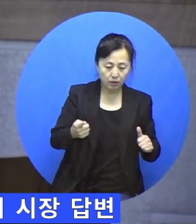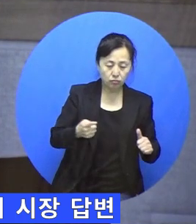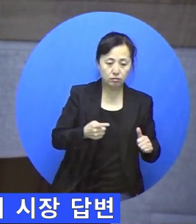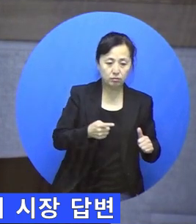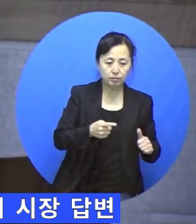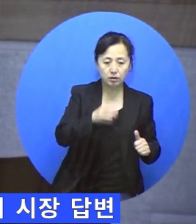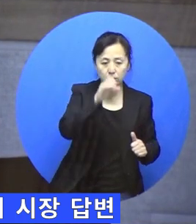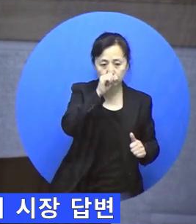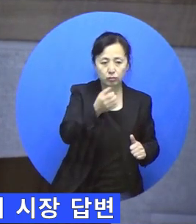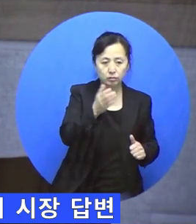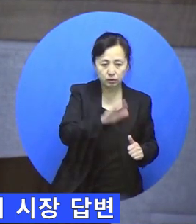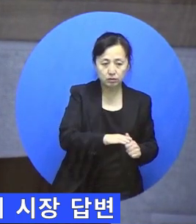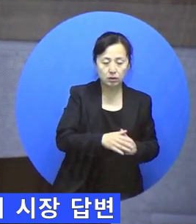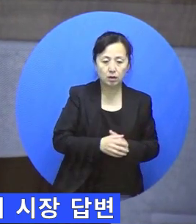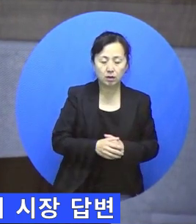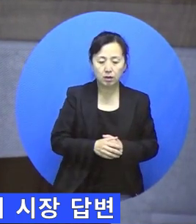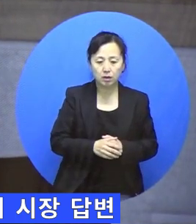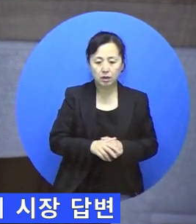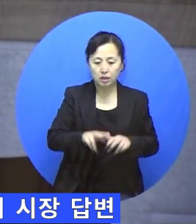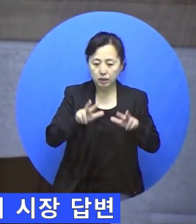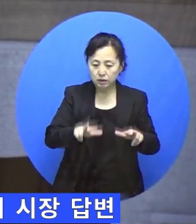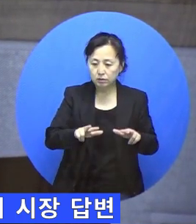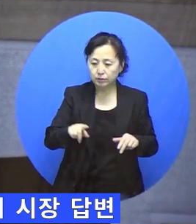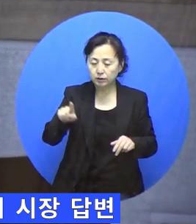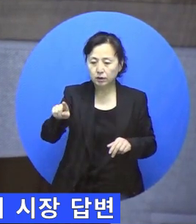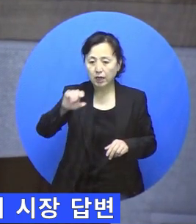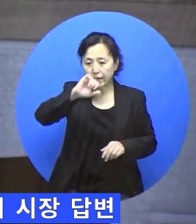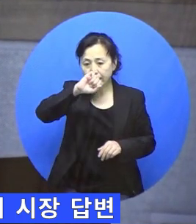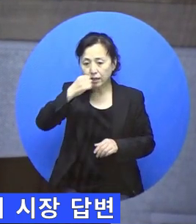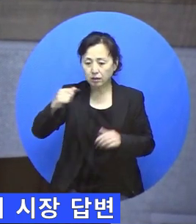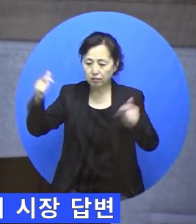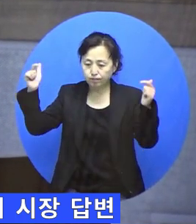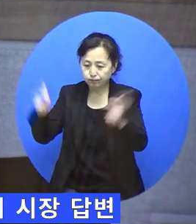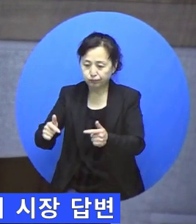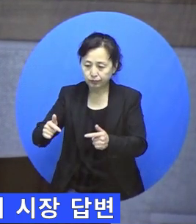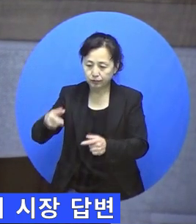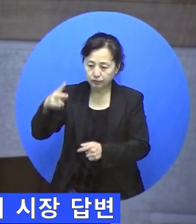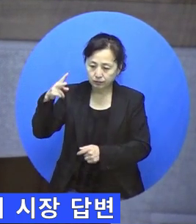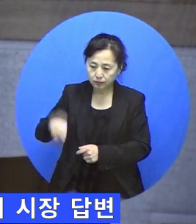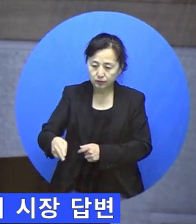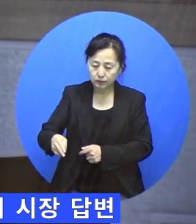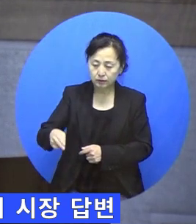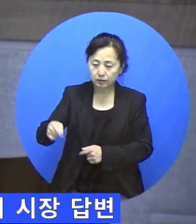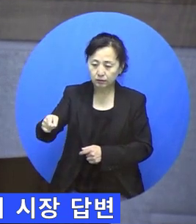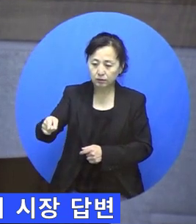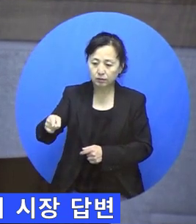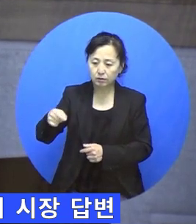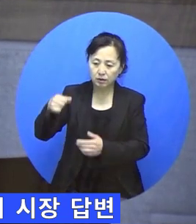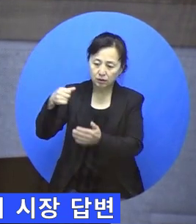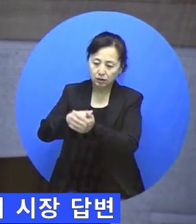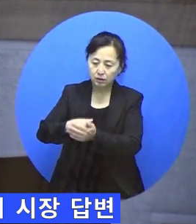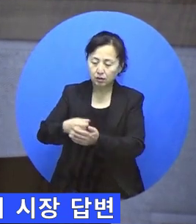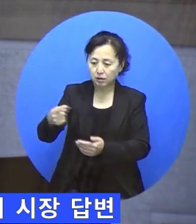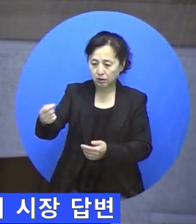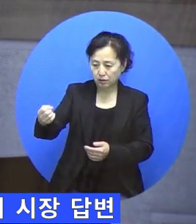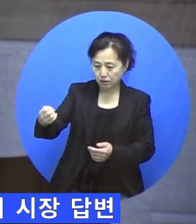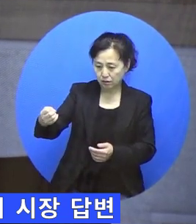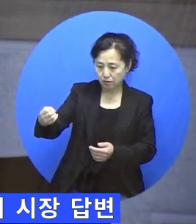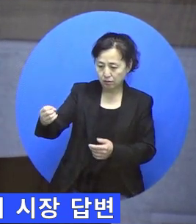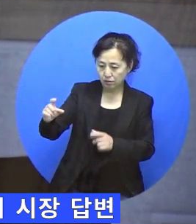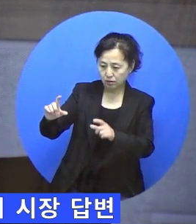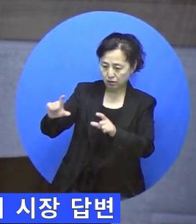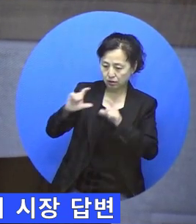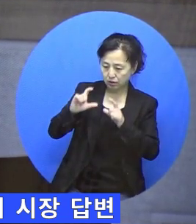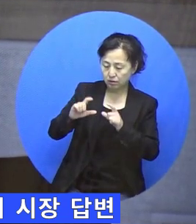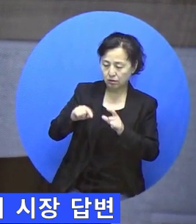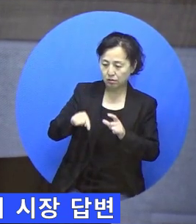지금은 아예 잘라버리면서 예산을 절감시켜버리니까 홍보할 기회도 없잖아요. 제발 홍보비를 좀 보태주시고